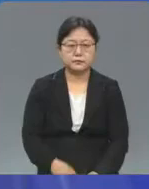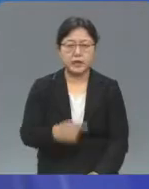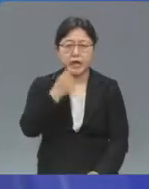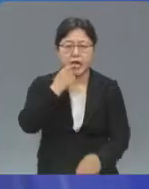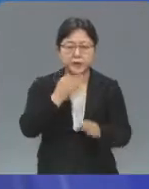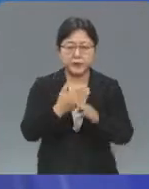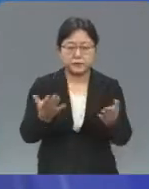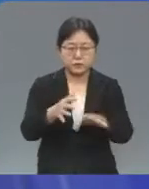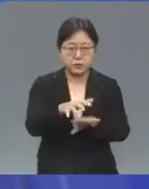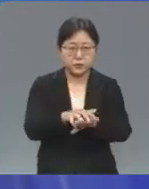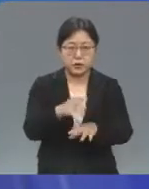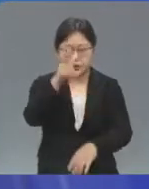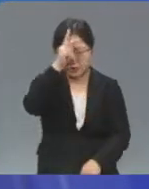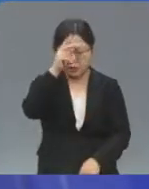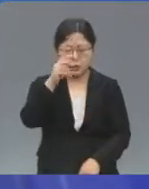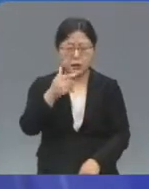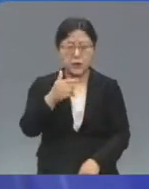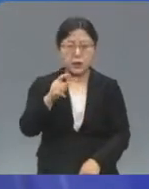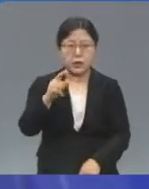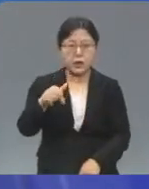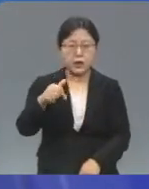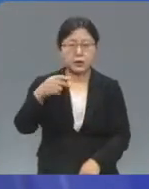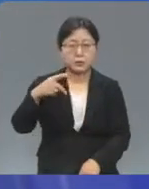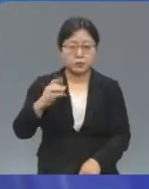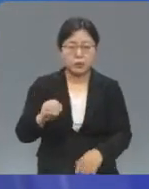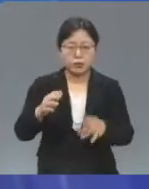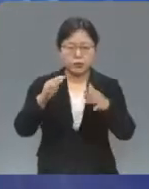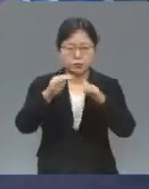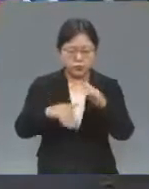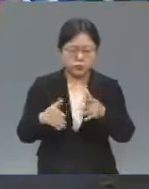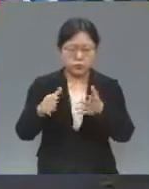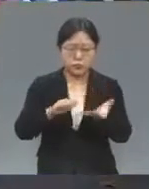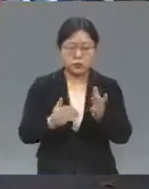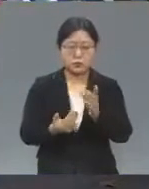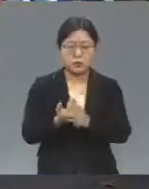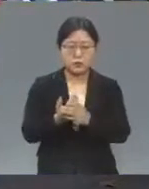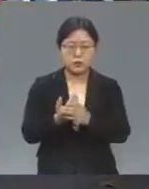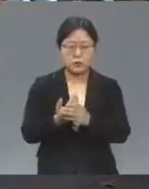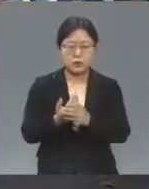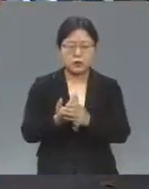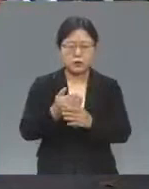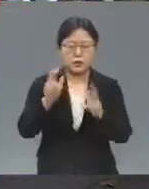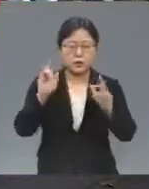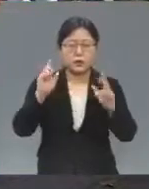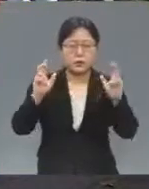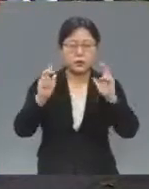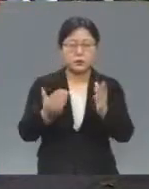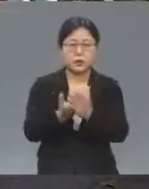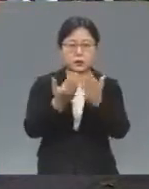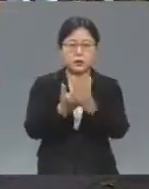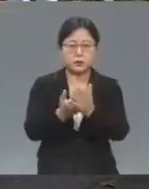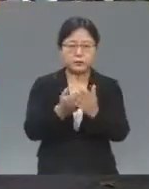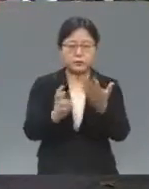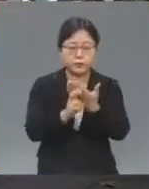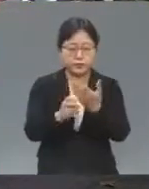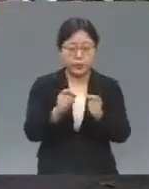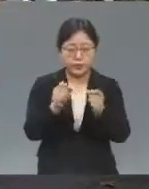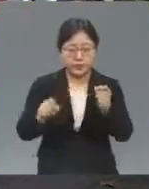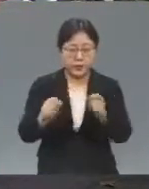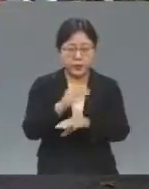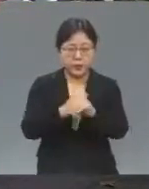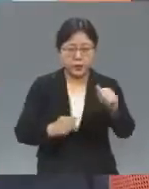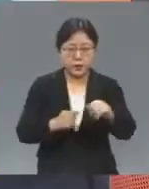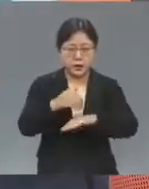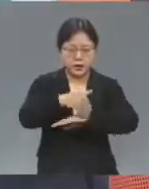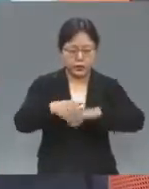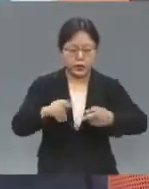민주노총의 경찰의 광주 학동 붕괴사고 중간수사 결과 발표에 대해 현대산업개발이 불법 재 하도 급과 해체